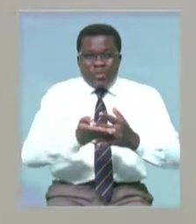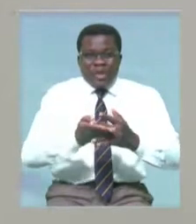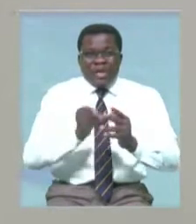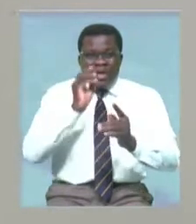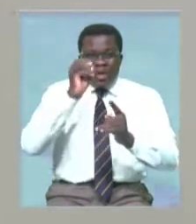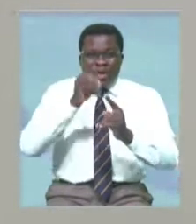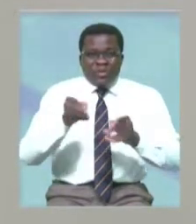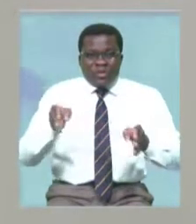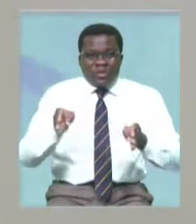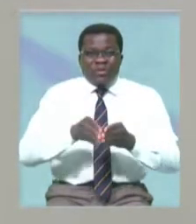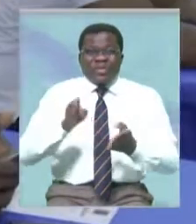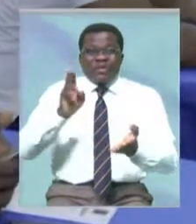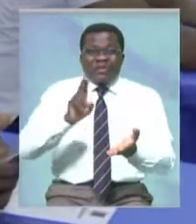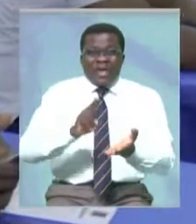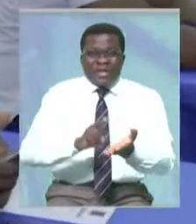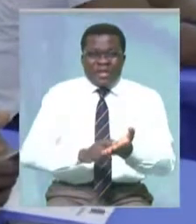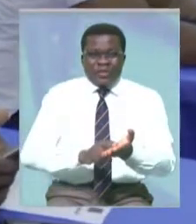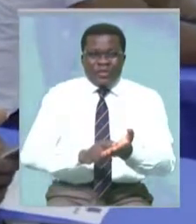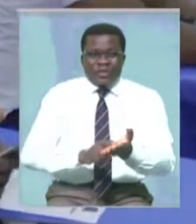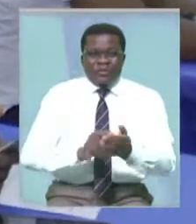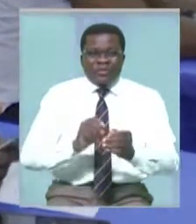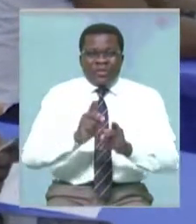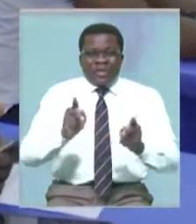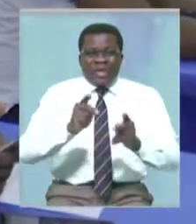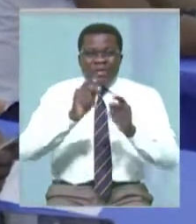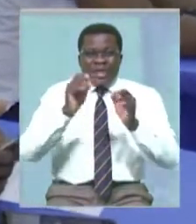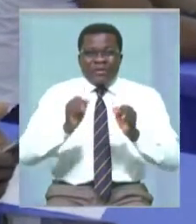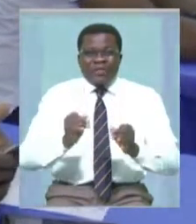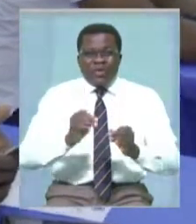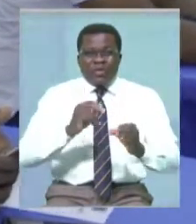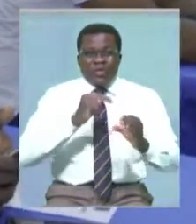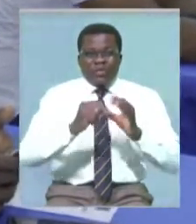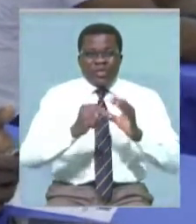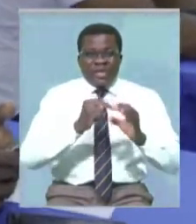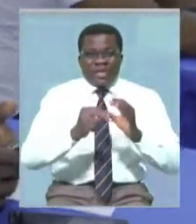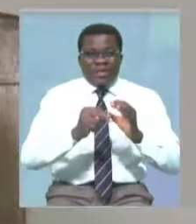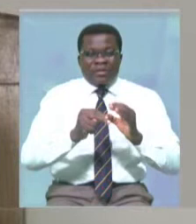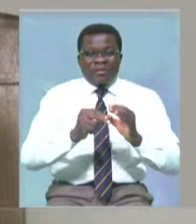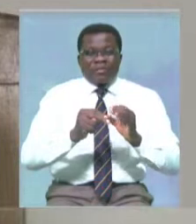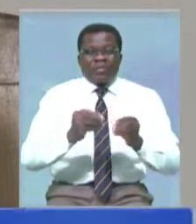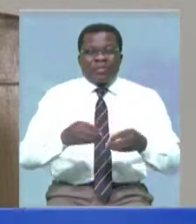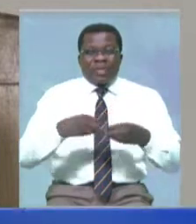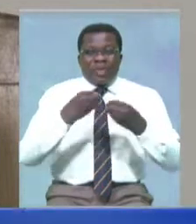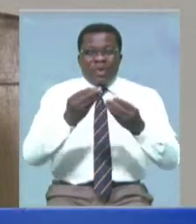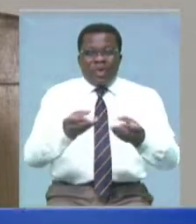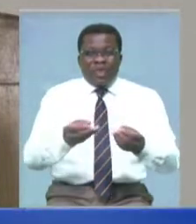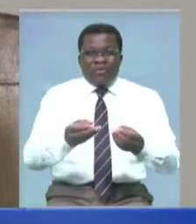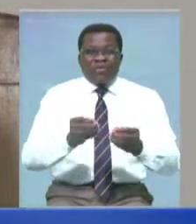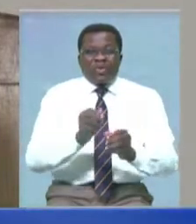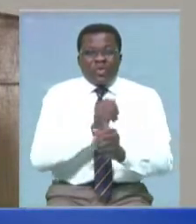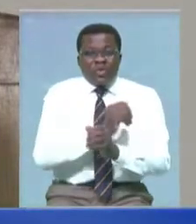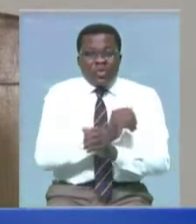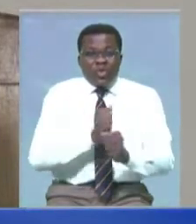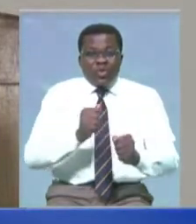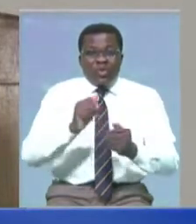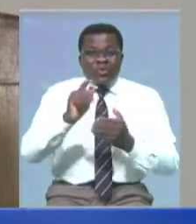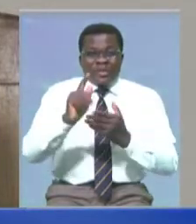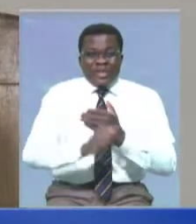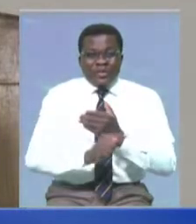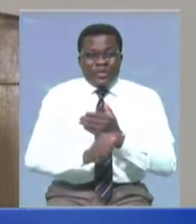cet atelier de validation. La plateforme numérique offre une